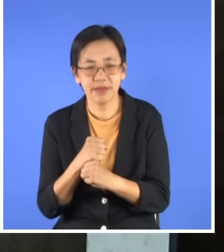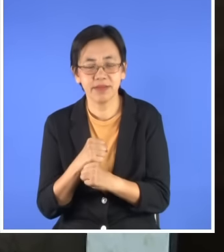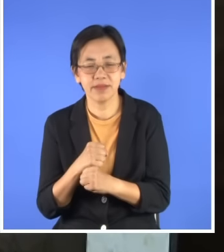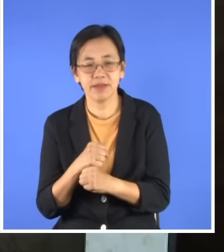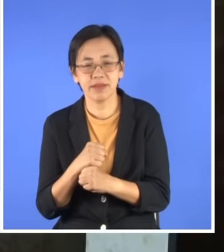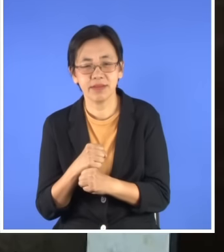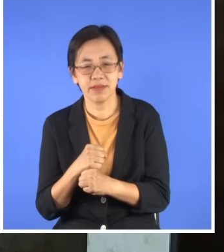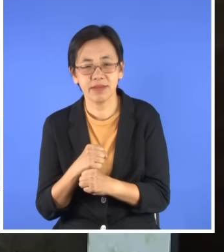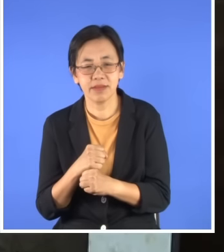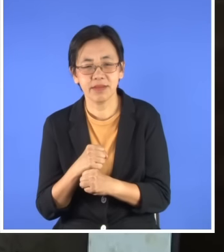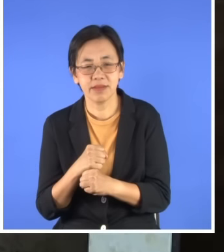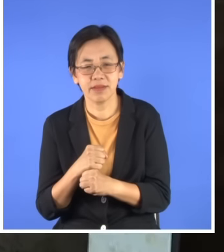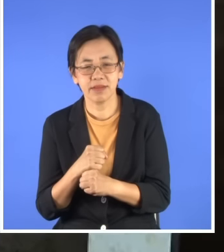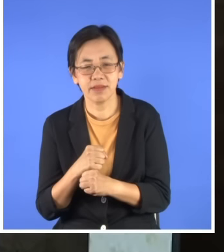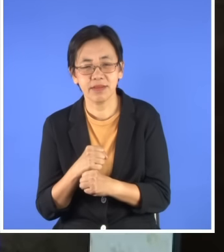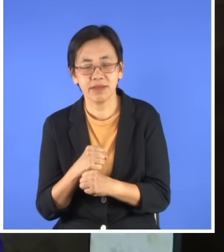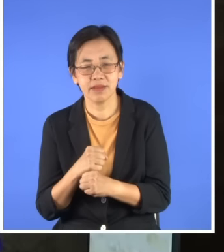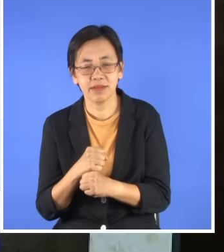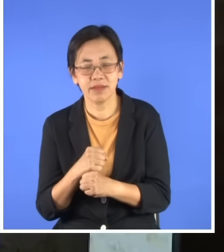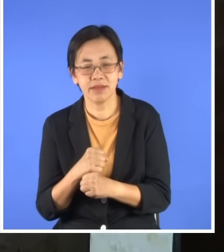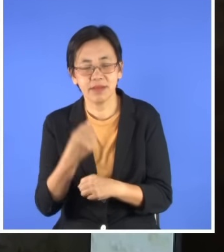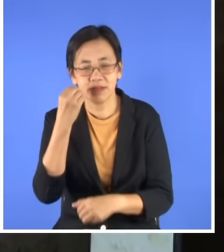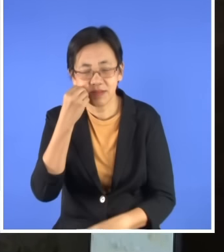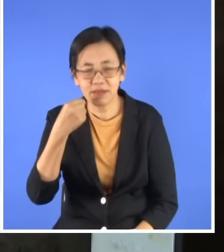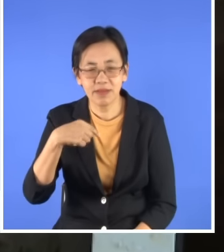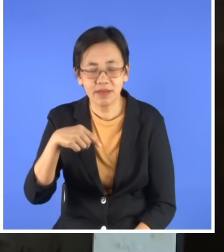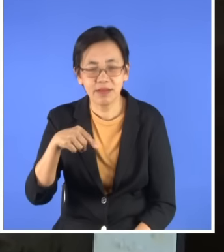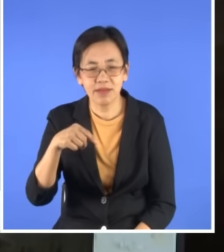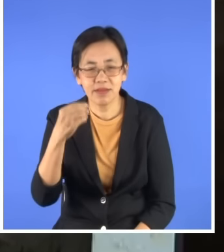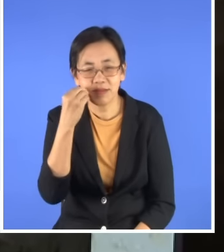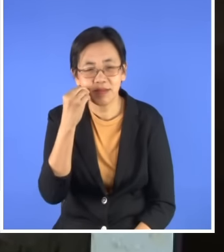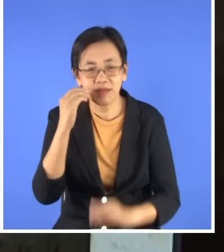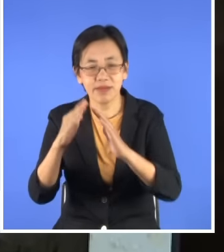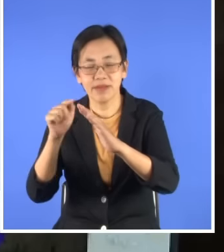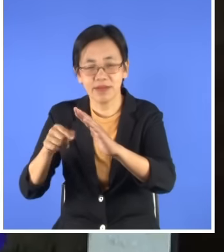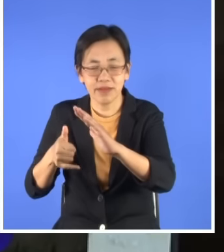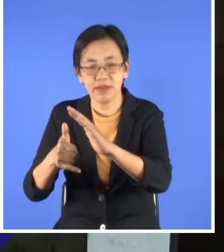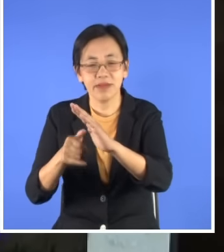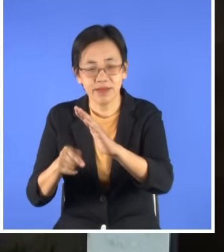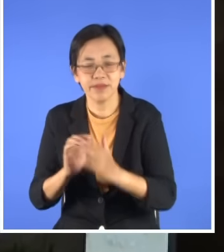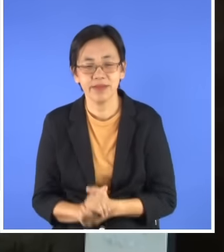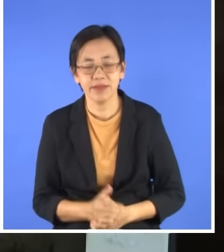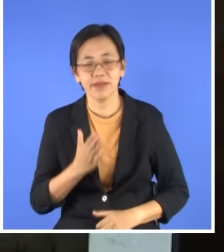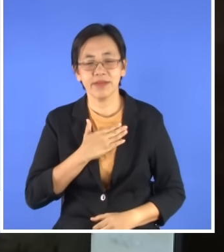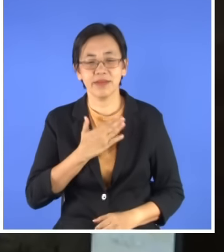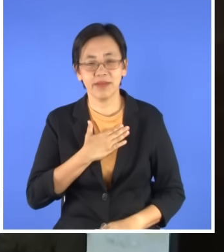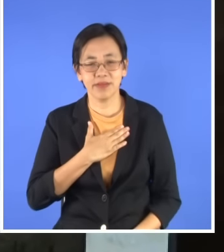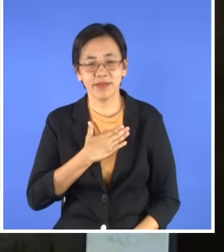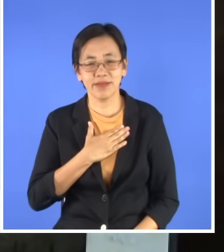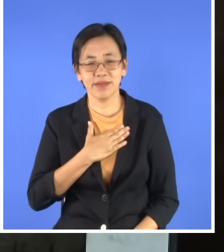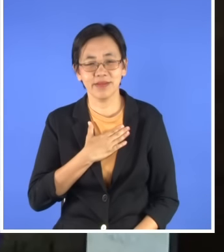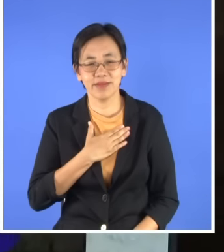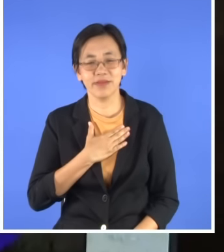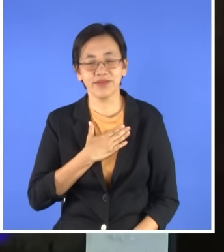าบ้านนะคะที่ซึ่งเป็นเป้าหมายนะคะทางตัวดิฉันเองนะคะก็